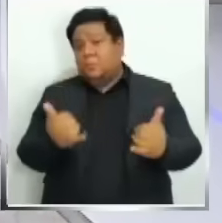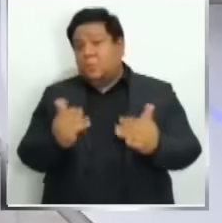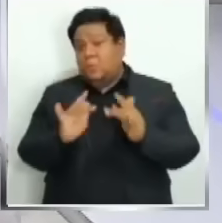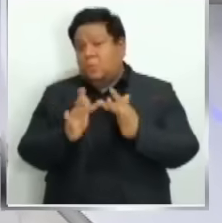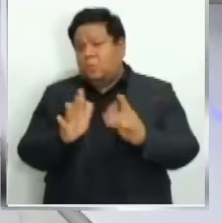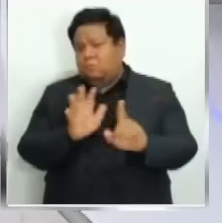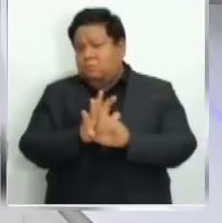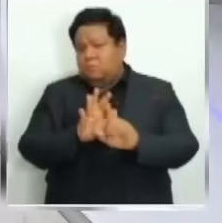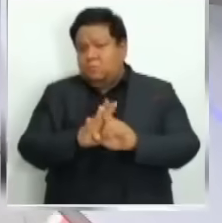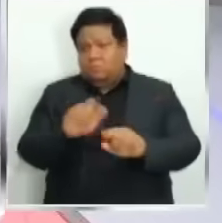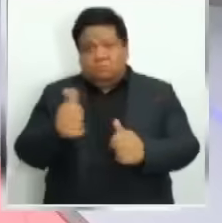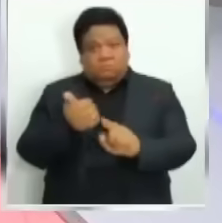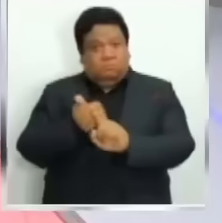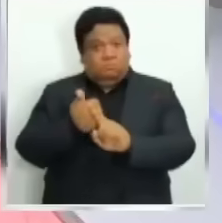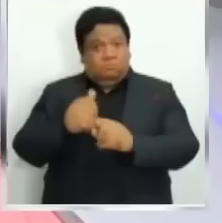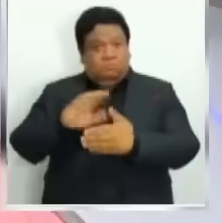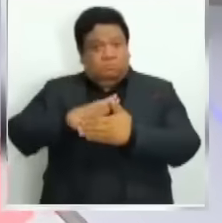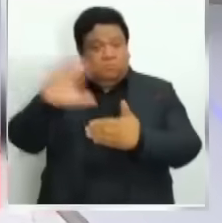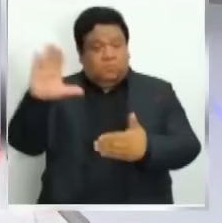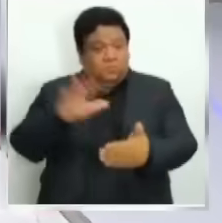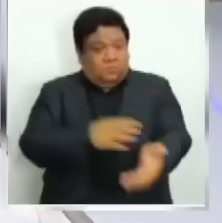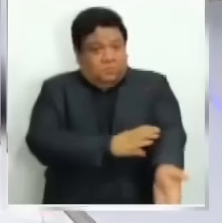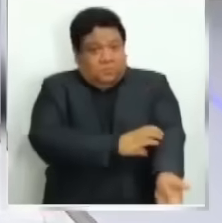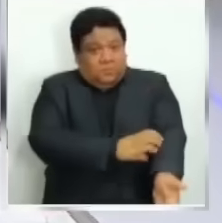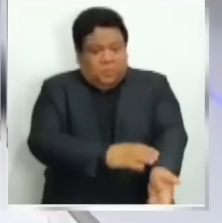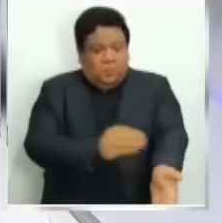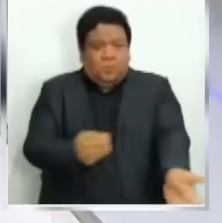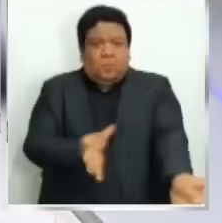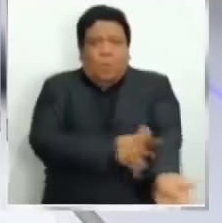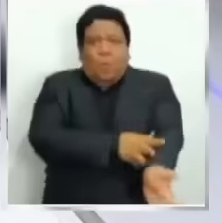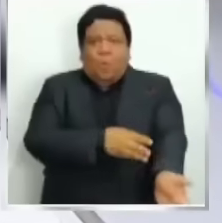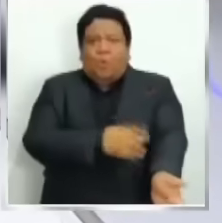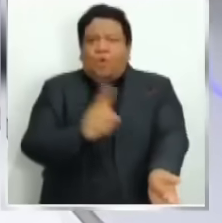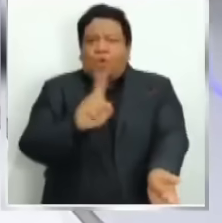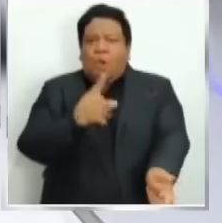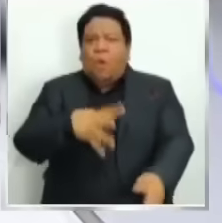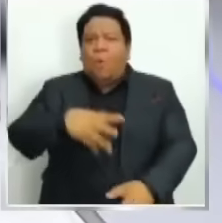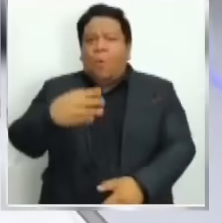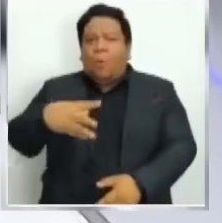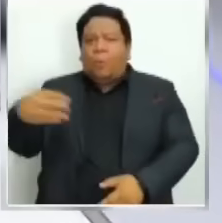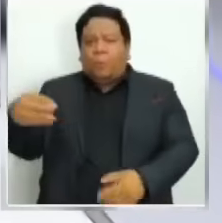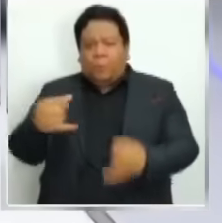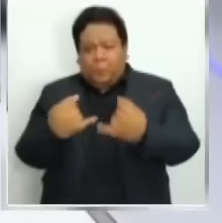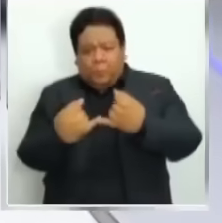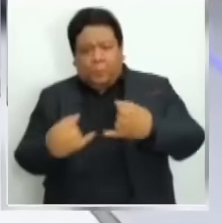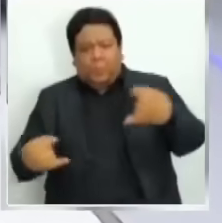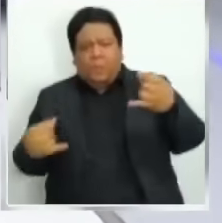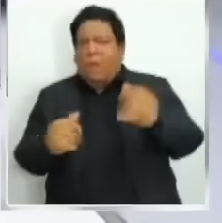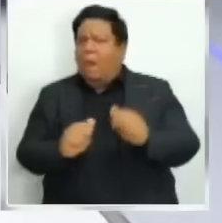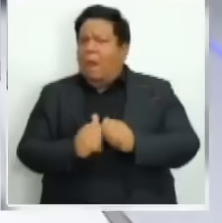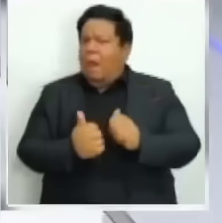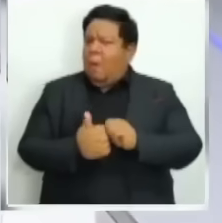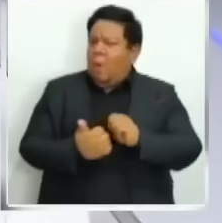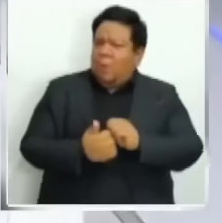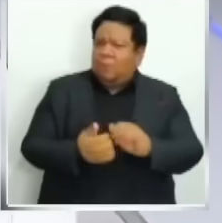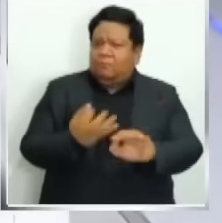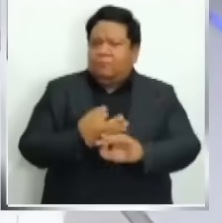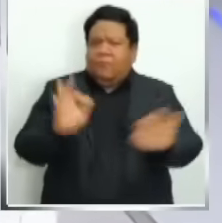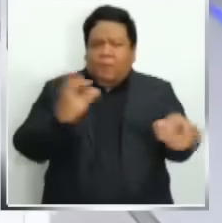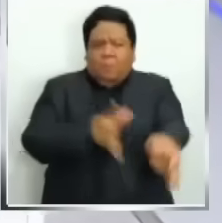vlogger na ang braso pinulupunan at dinikitan ng braso ng octopus. Paano kaya siya nakalaya mula sa sticky situation na